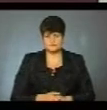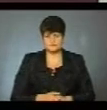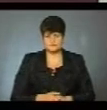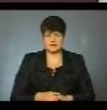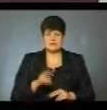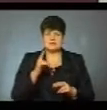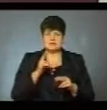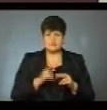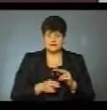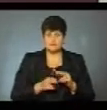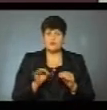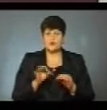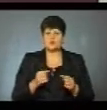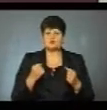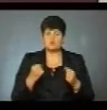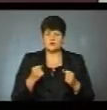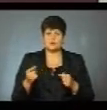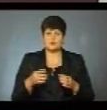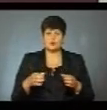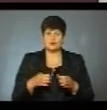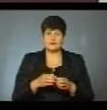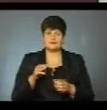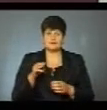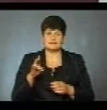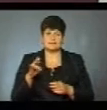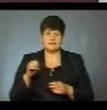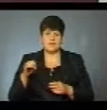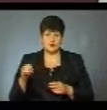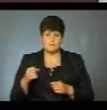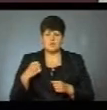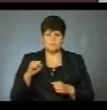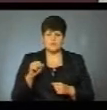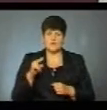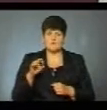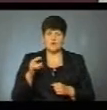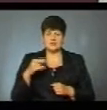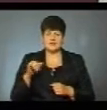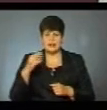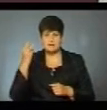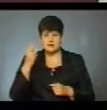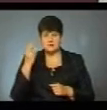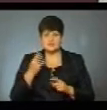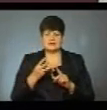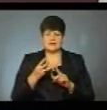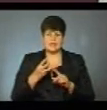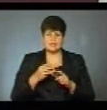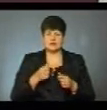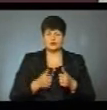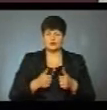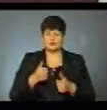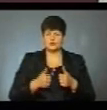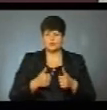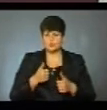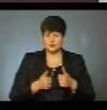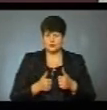І на завершення про спорт. Тернопільська команда «Тнеоенерго» перемогла Поділля із Хмельницького під час третього туру чемпіонату України із